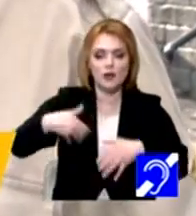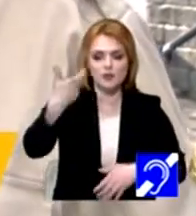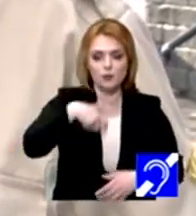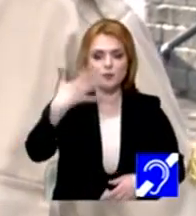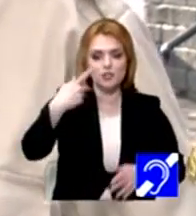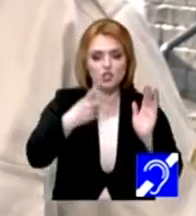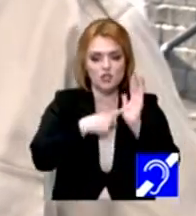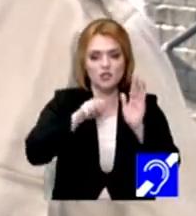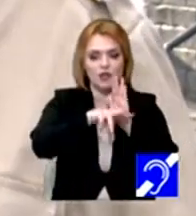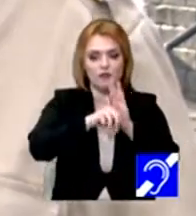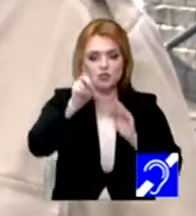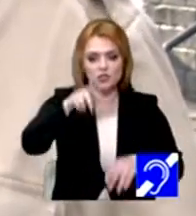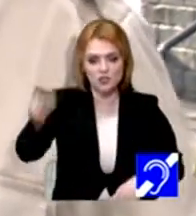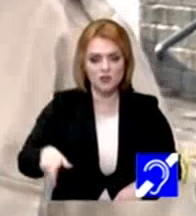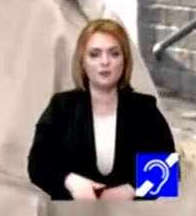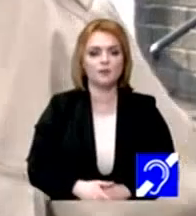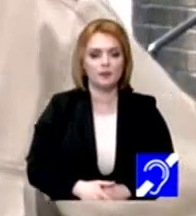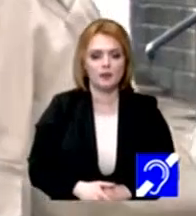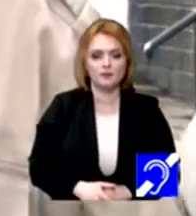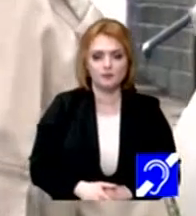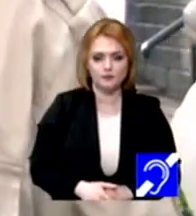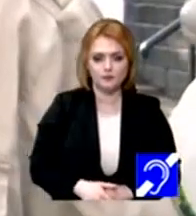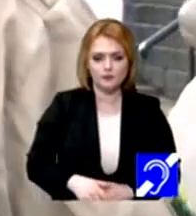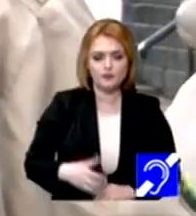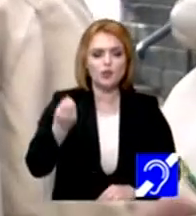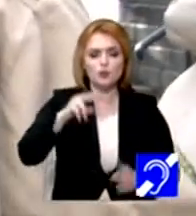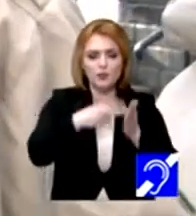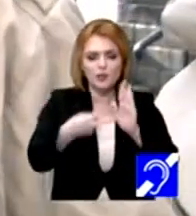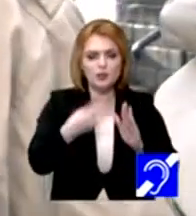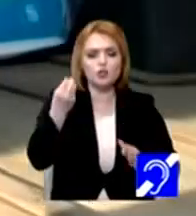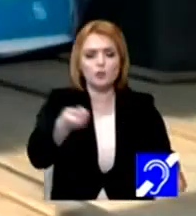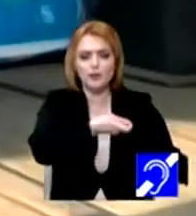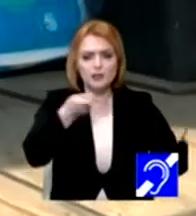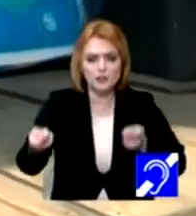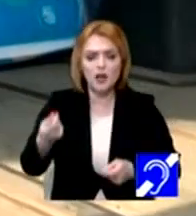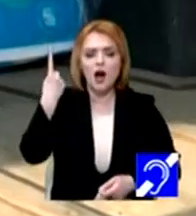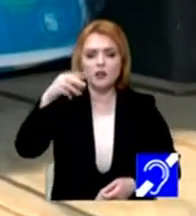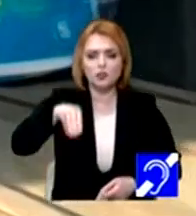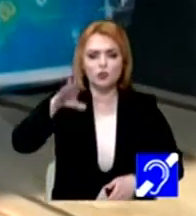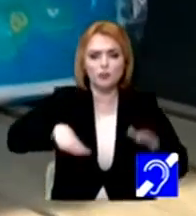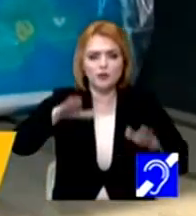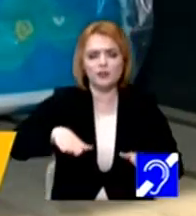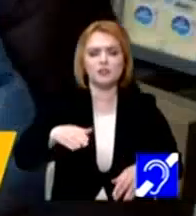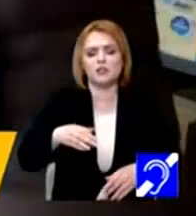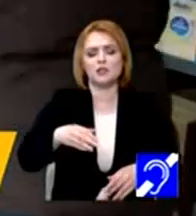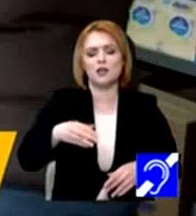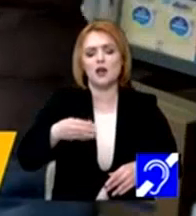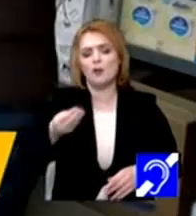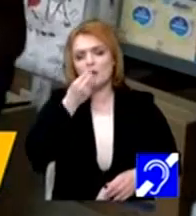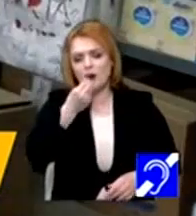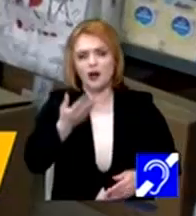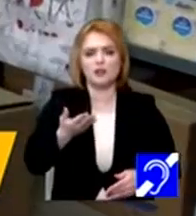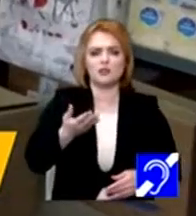centrul nostru, părinți și alți oameni de bine, a reușit să aducem peste 1,5 tone de alimente de strictă necesitate, pături, fulare,